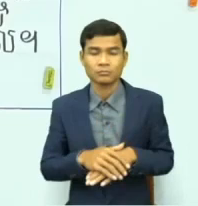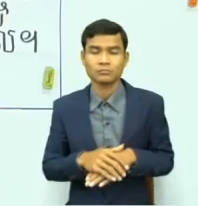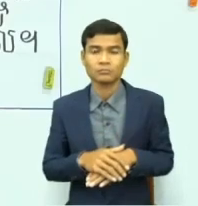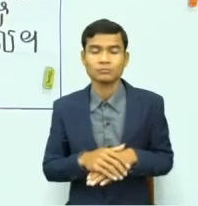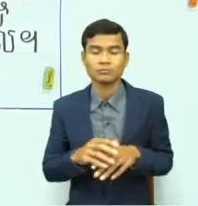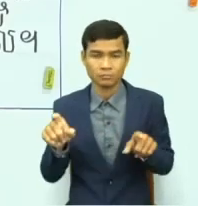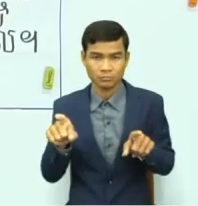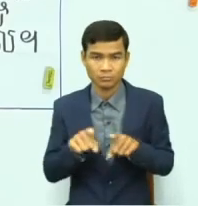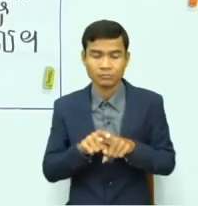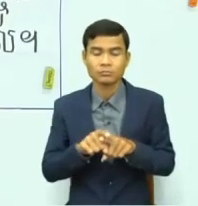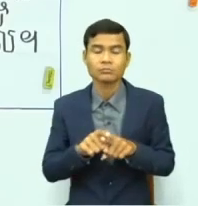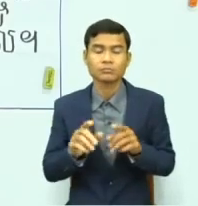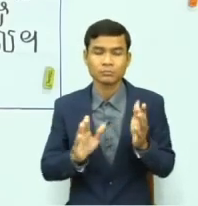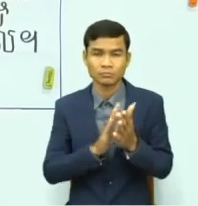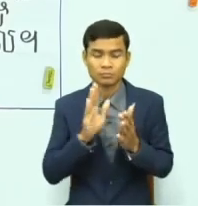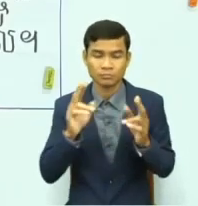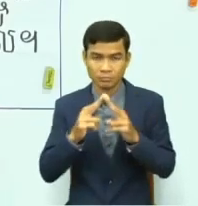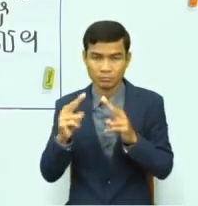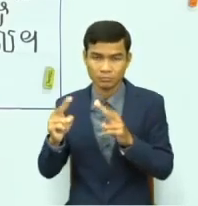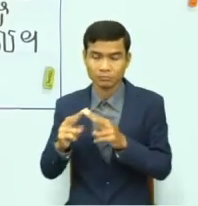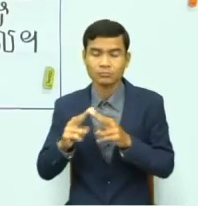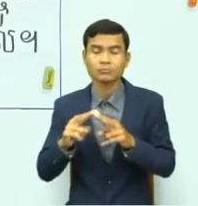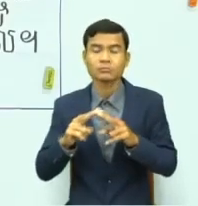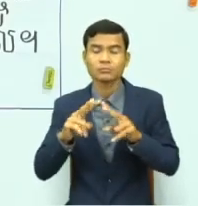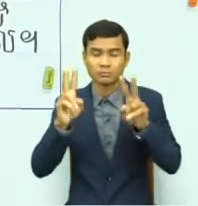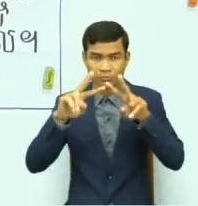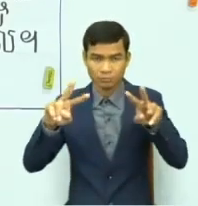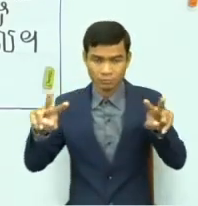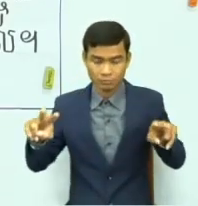đốt bần đa tì krong tế xì chó